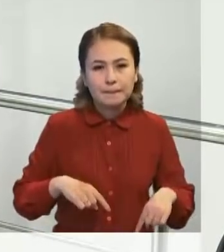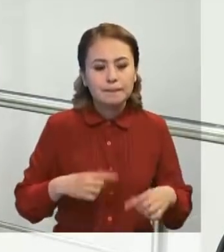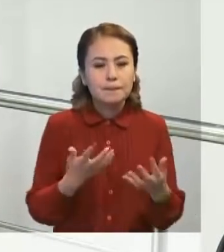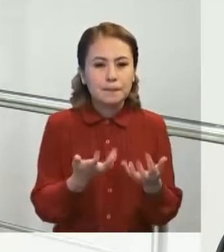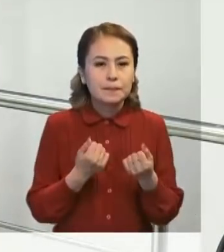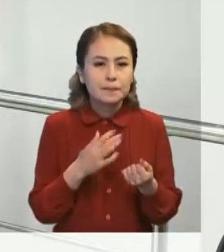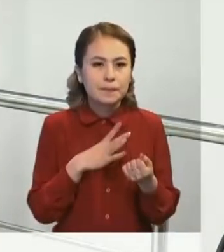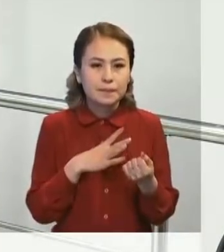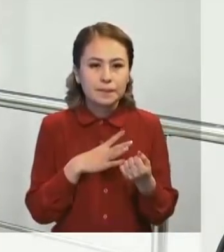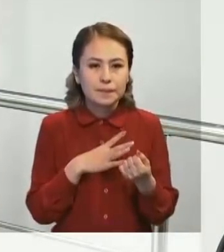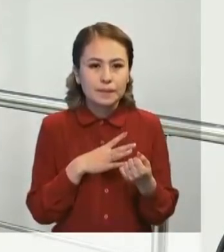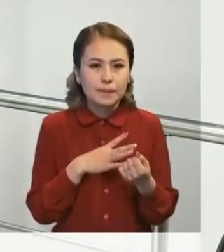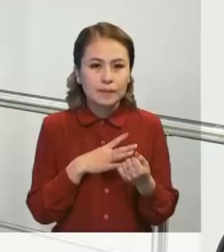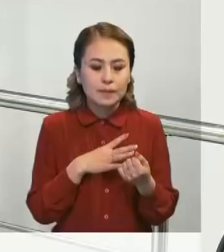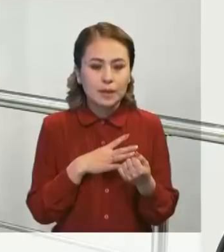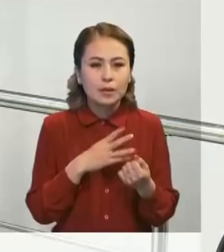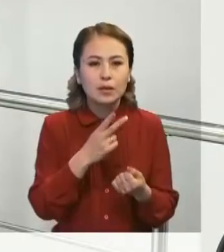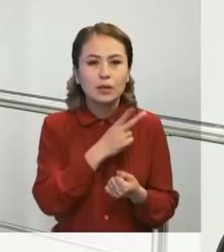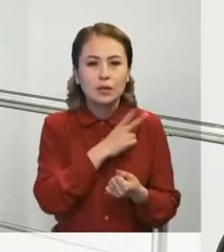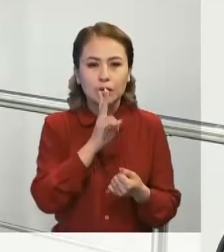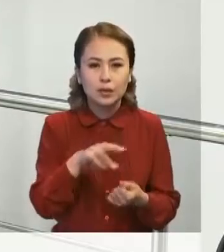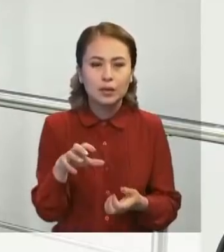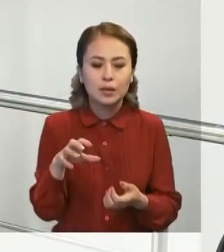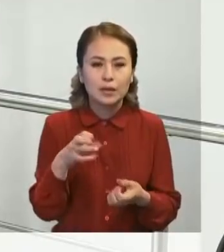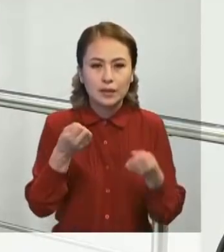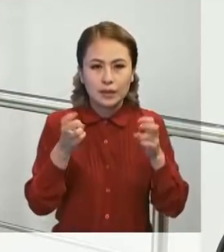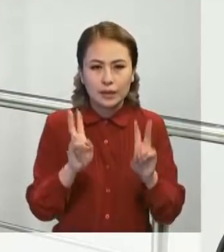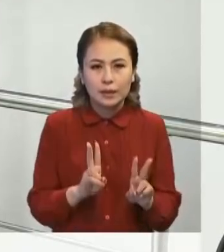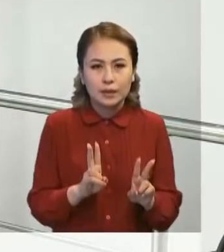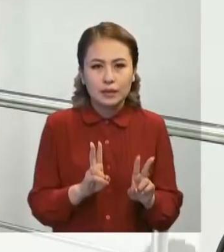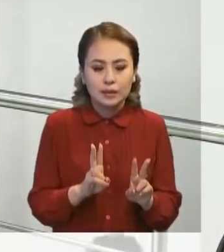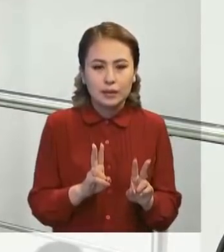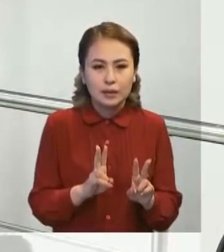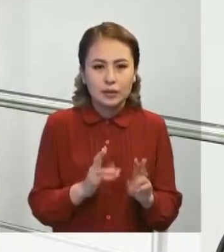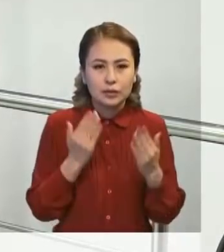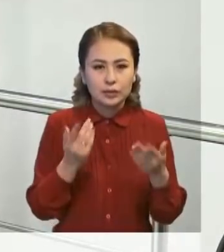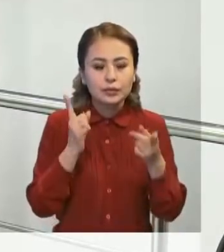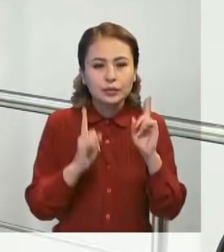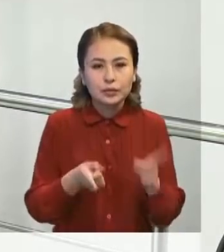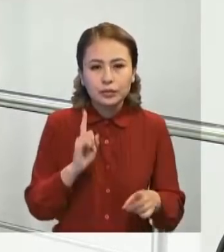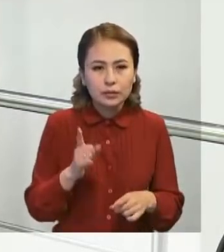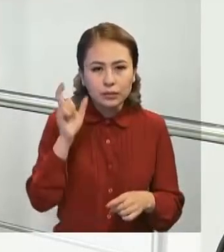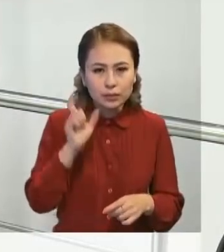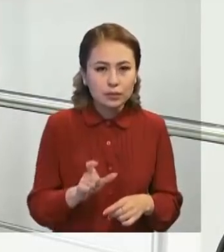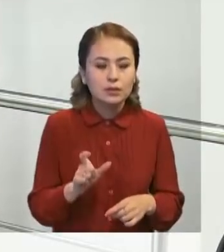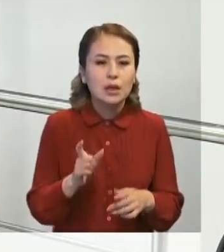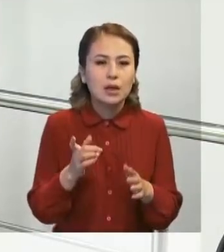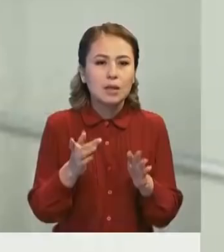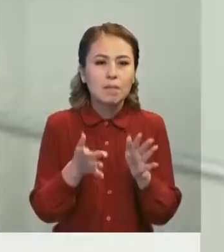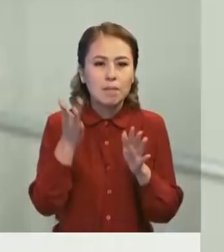алынған. Мәйіттерден алынған ағзалар нағыз адамдыкі полимерлі бальзамдау